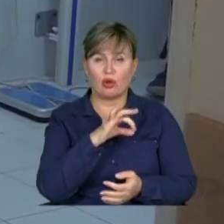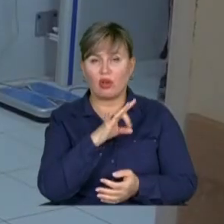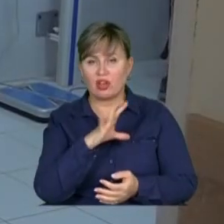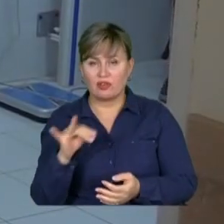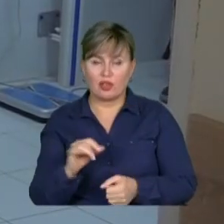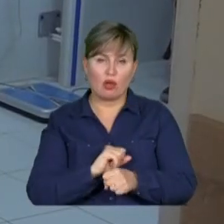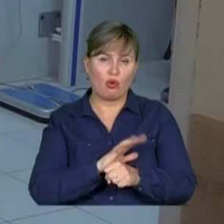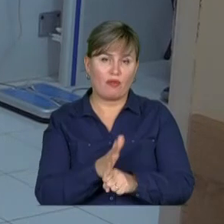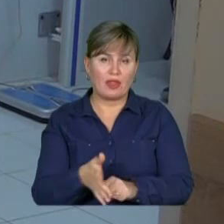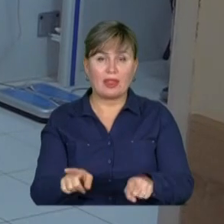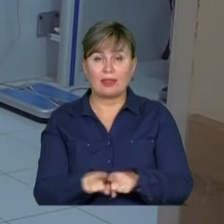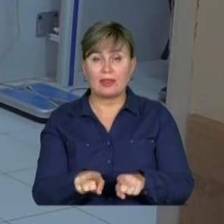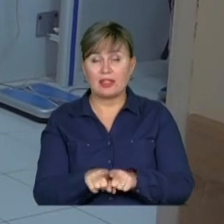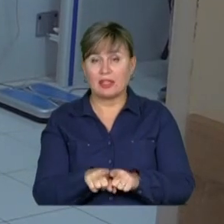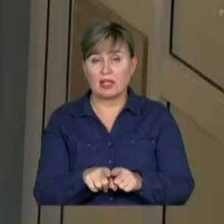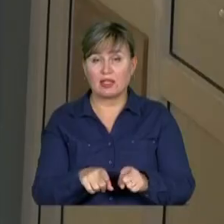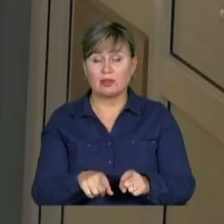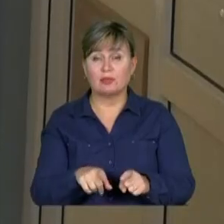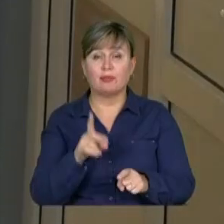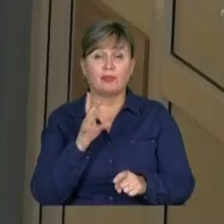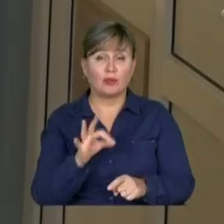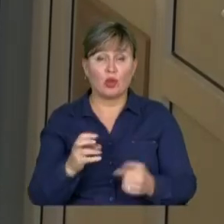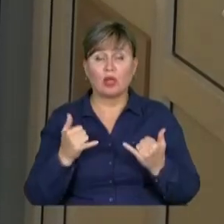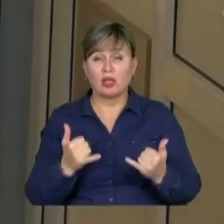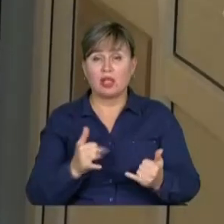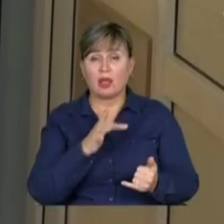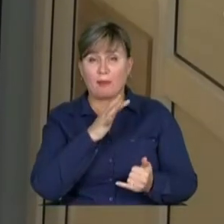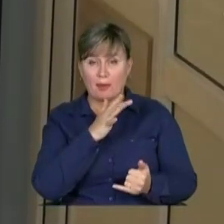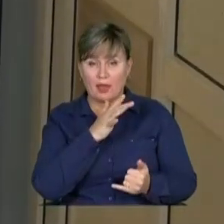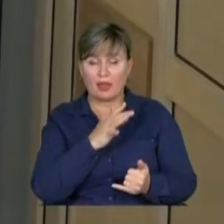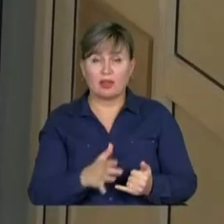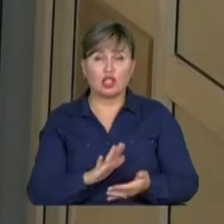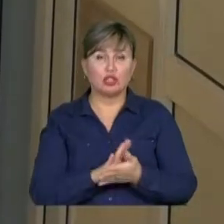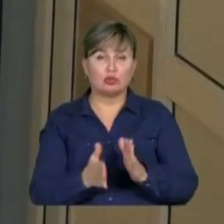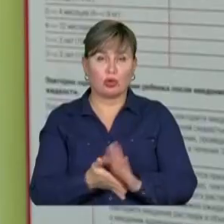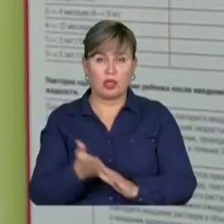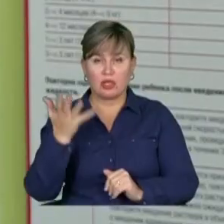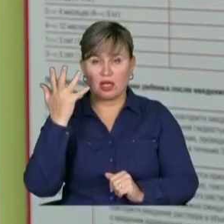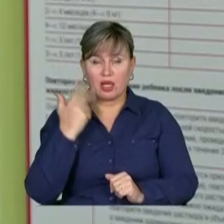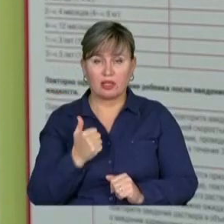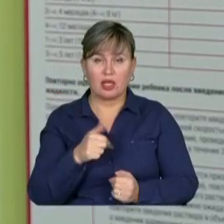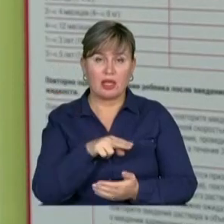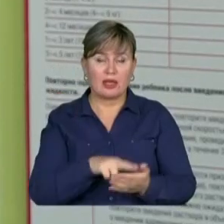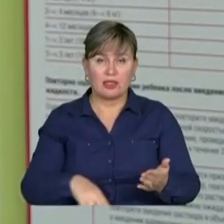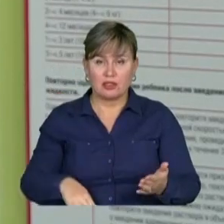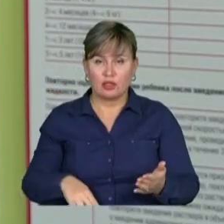ковида. 19. Но на данный момент в ситуации, когда